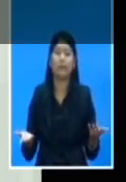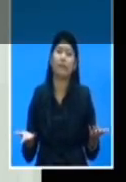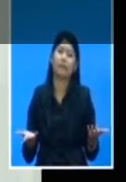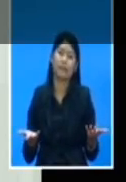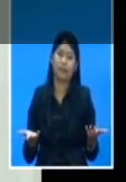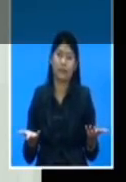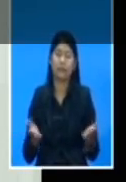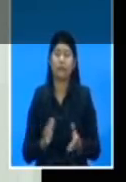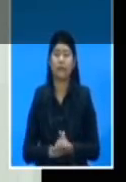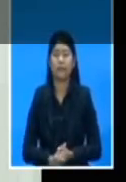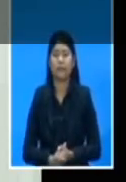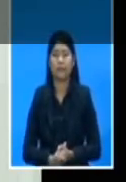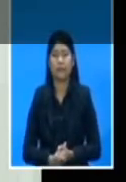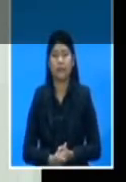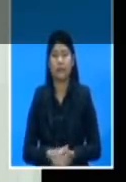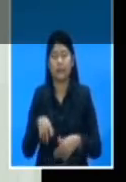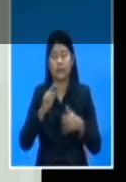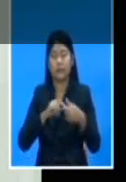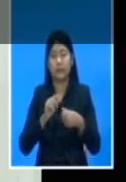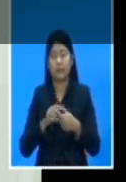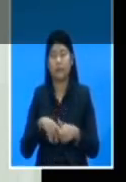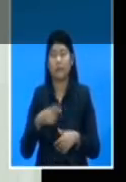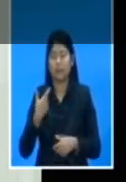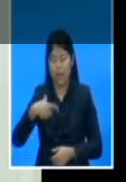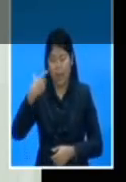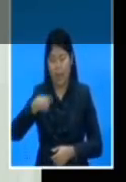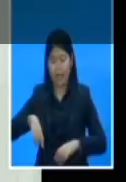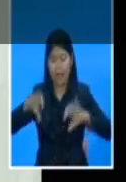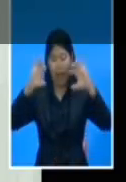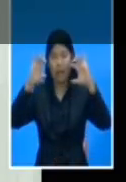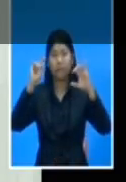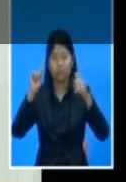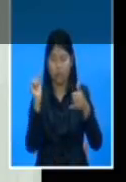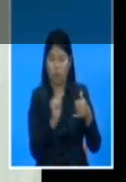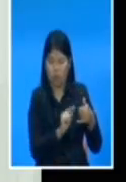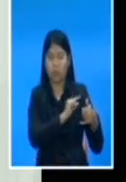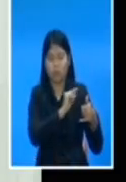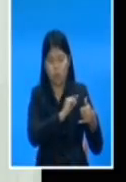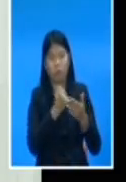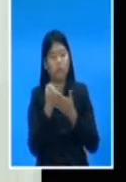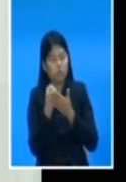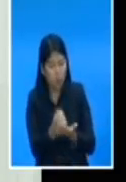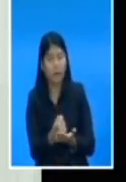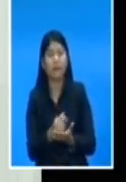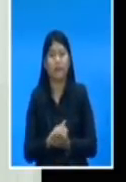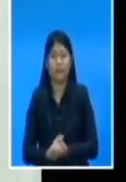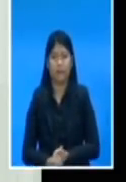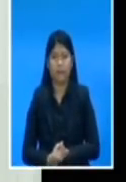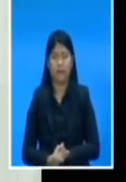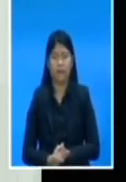จัดให้มีพนักงานอัยการเรียกร้องค่าเสียหายแทนผู้เสียหายได้